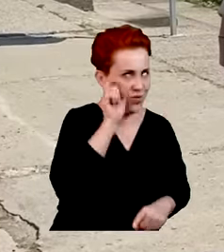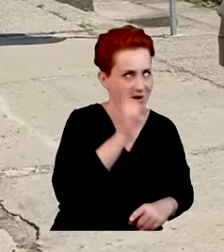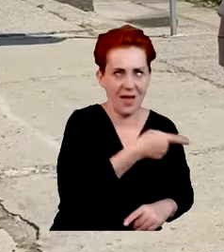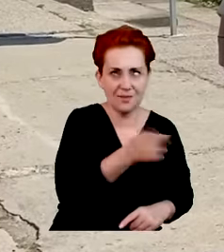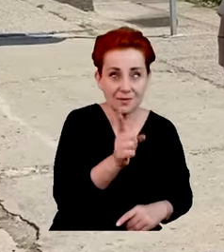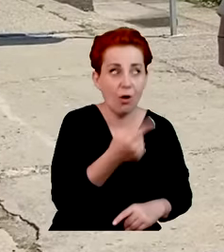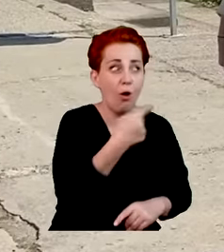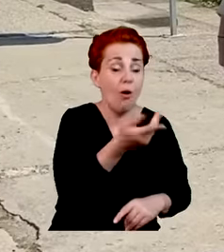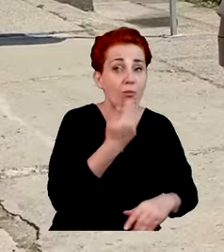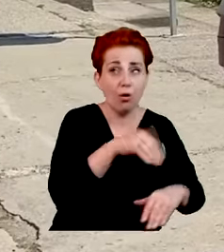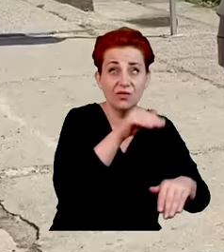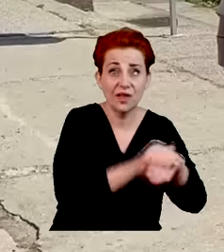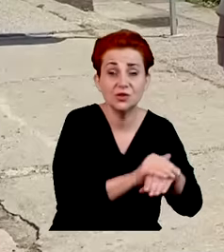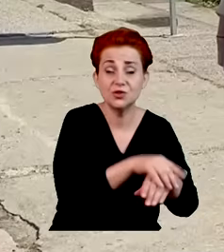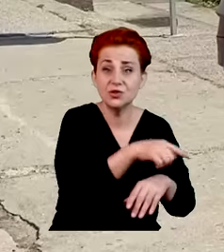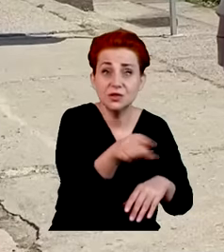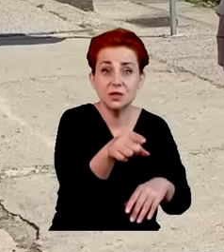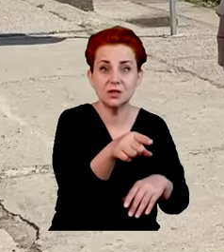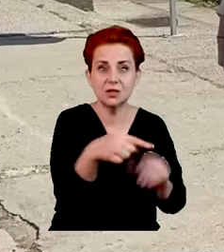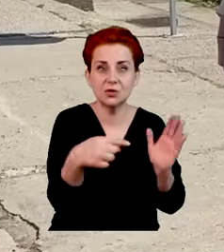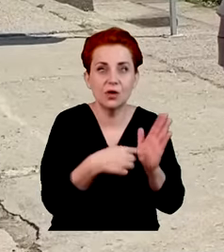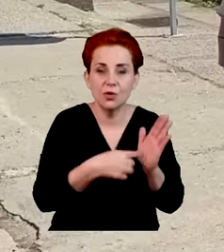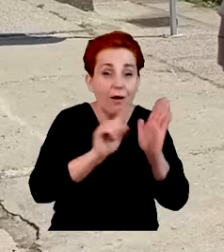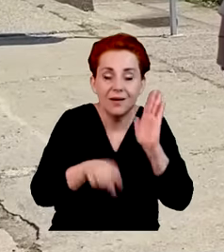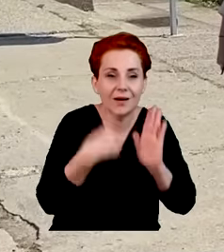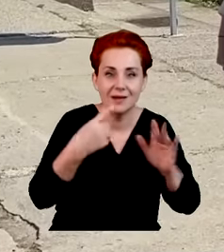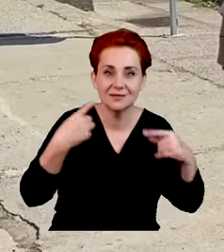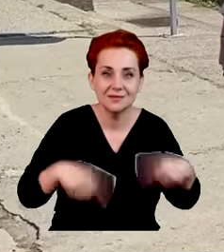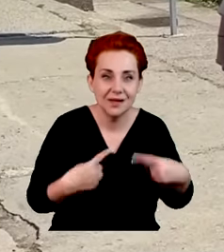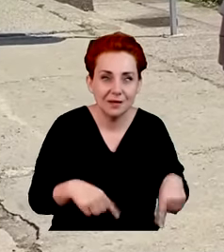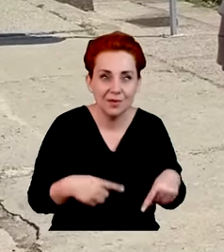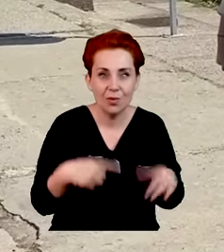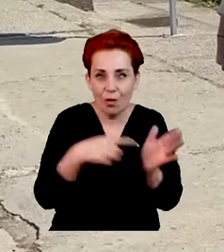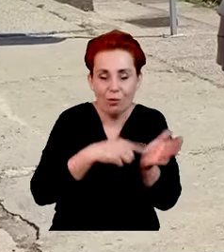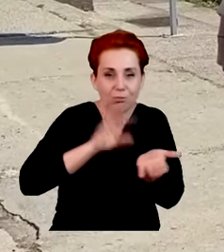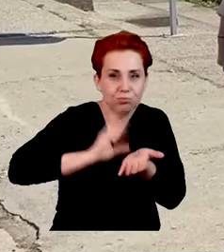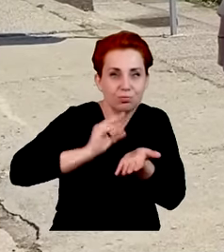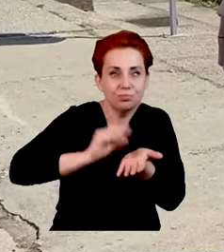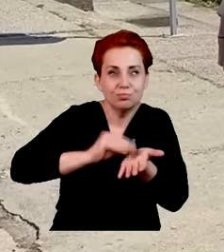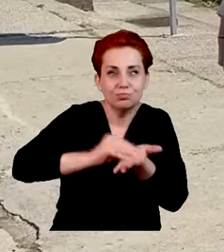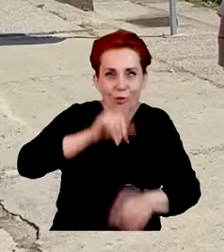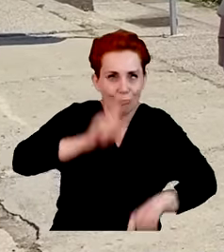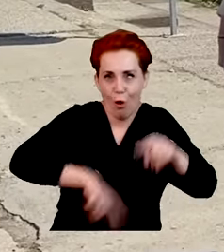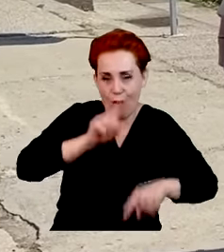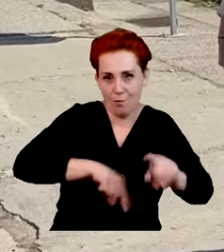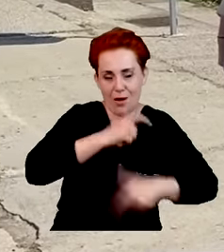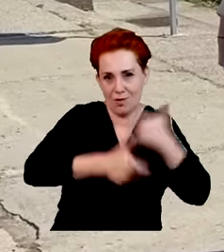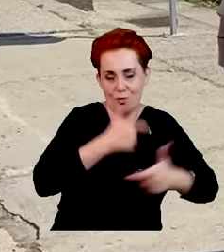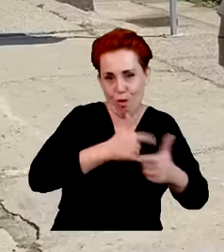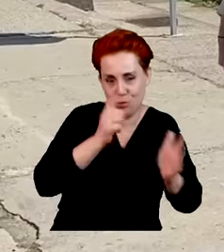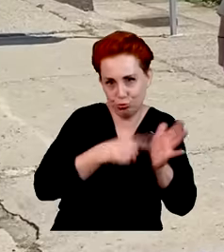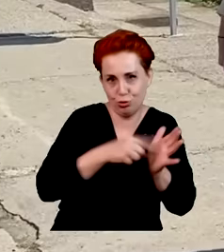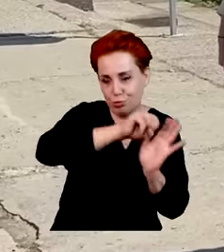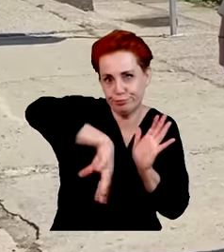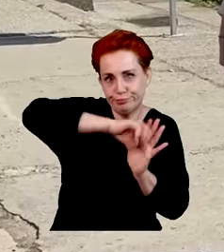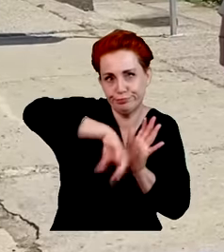potwierdzili mu że że że że ten to nie jest jednorazowy incydent tylko wręcz masowy proceder że oni takie rzeczy Czyją bardzo często i